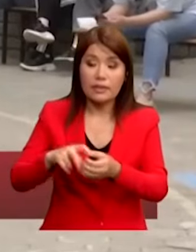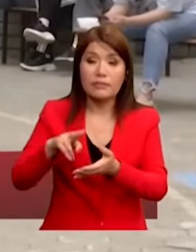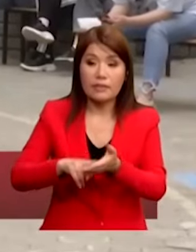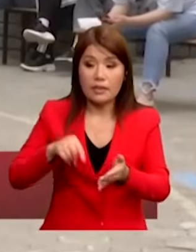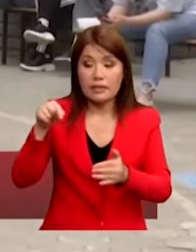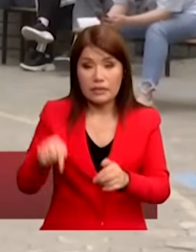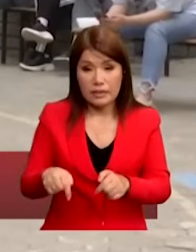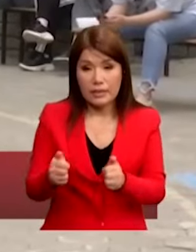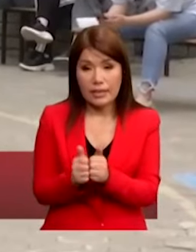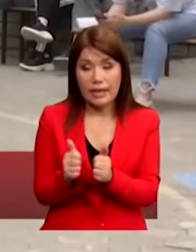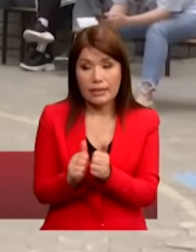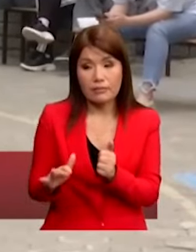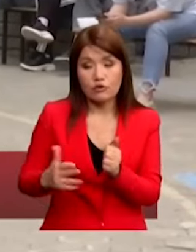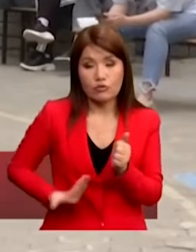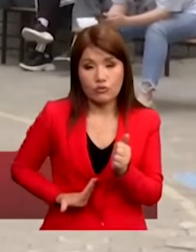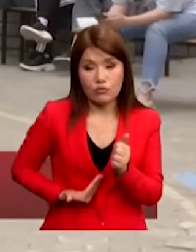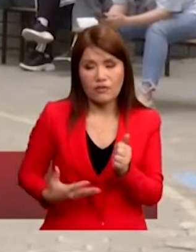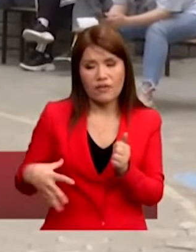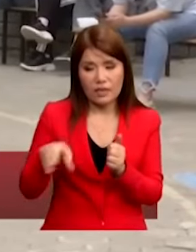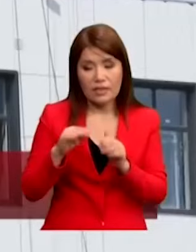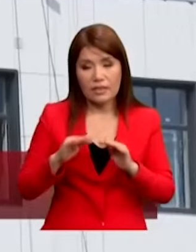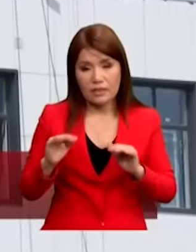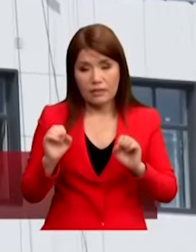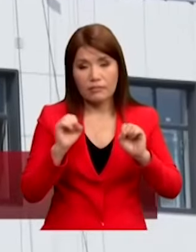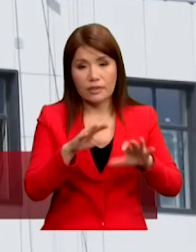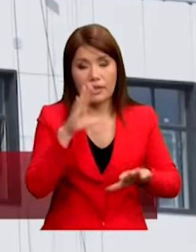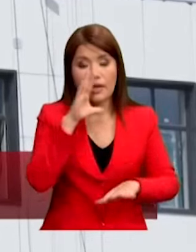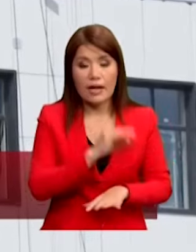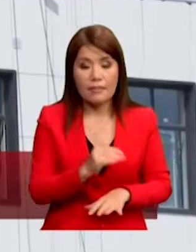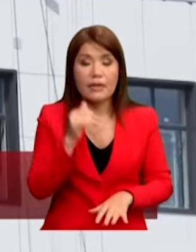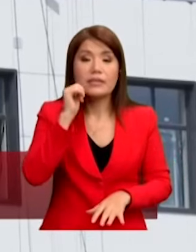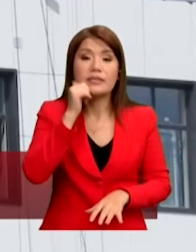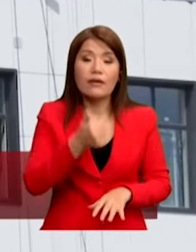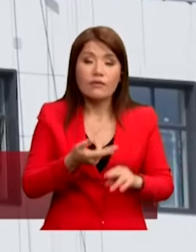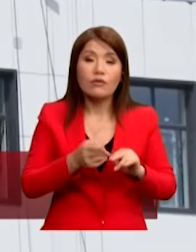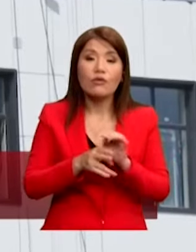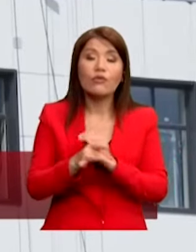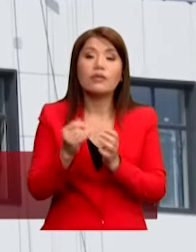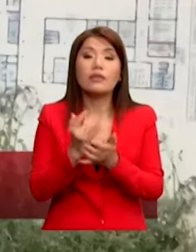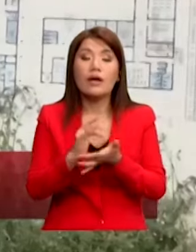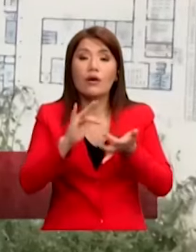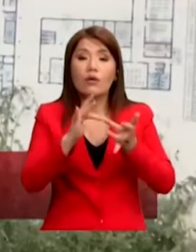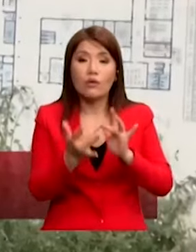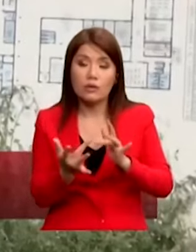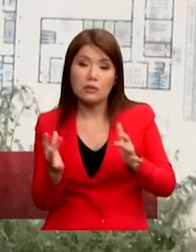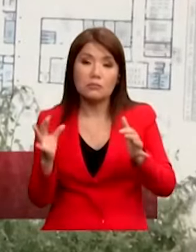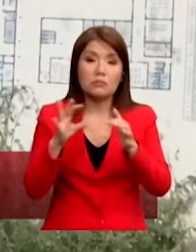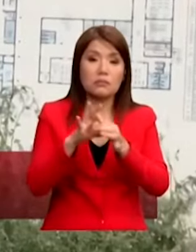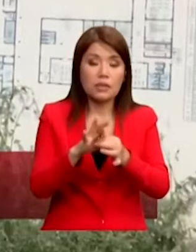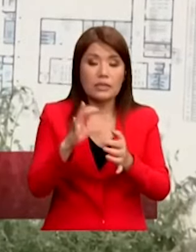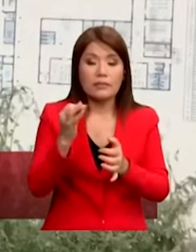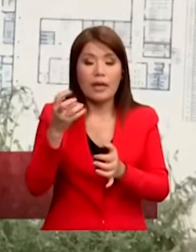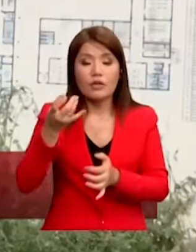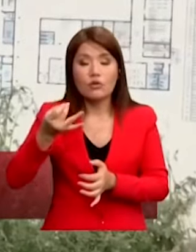мектепке қарап тұрсаңыз, жайлы мектепке, барлық бала қабылданады. Одан бөлек ертеңнен жайлы мектептерге онлайн тіркелуге мүмкіндік беретін Smart